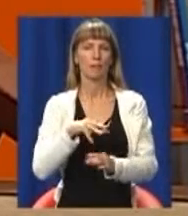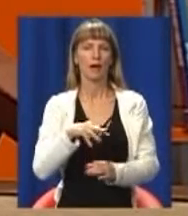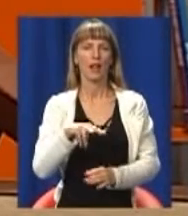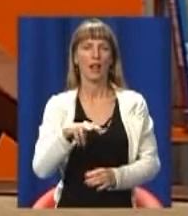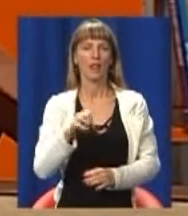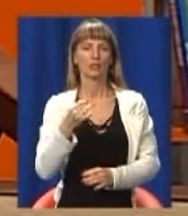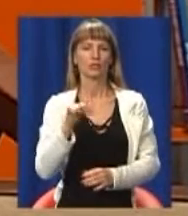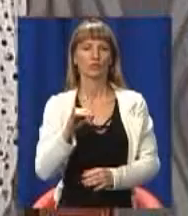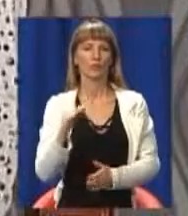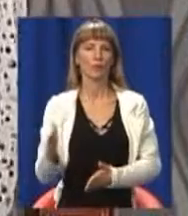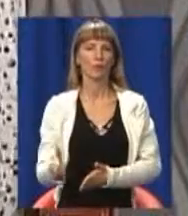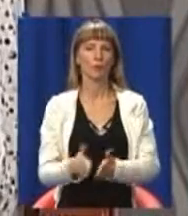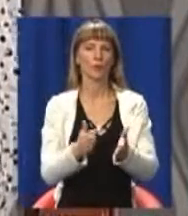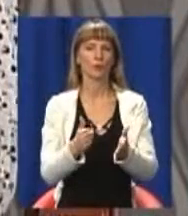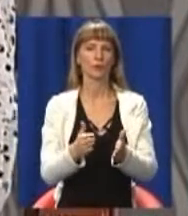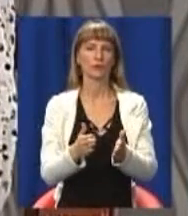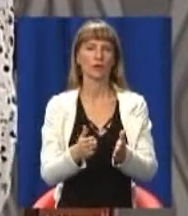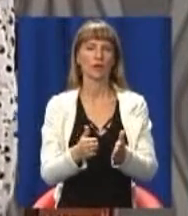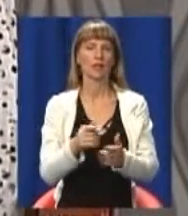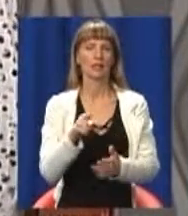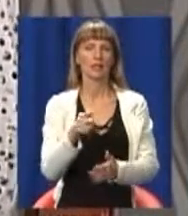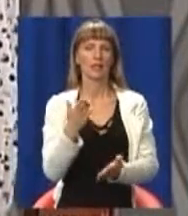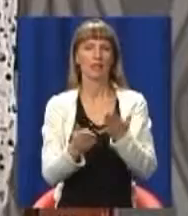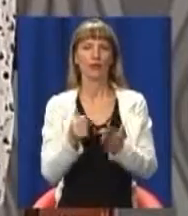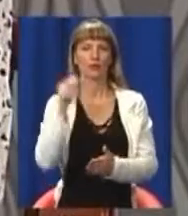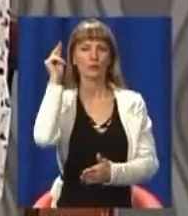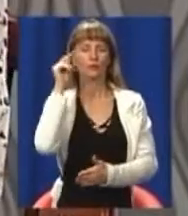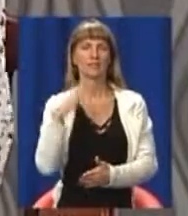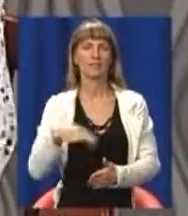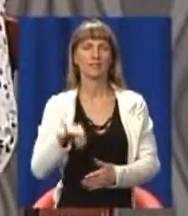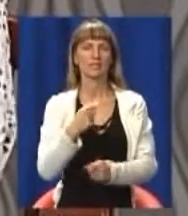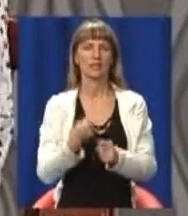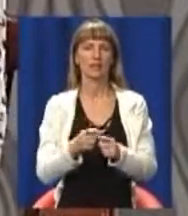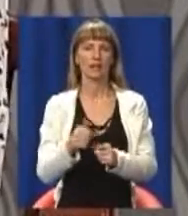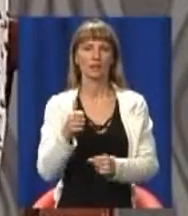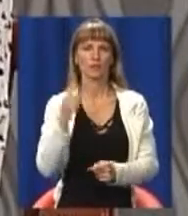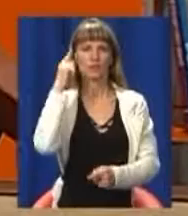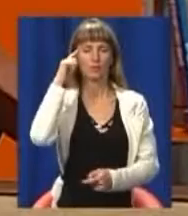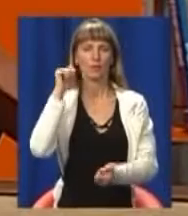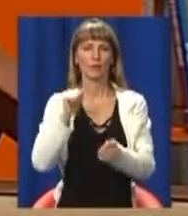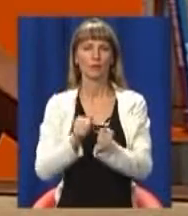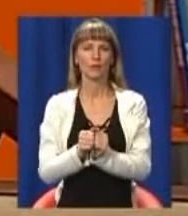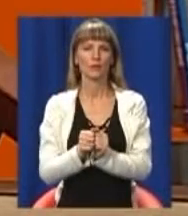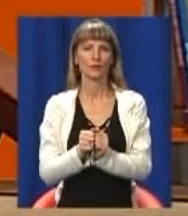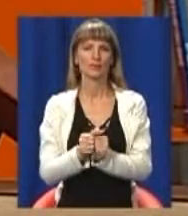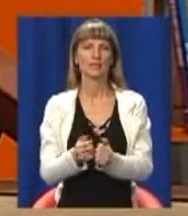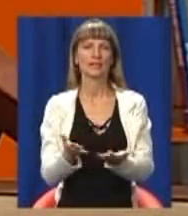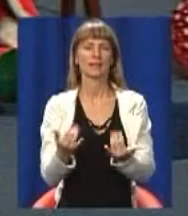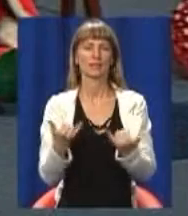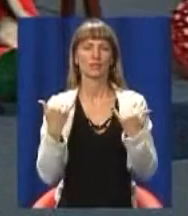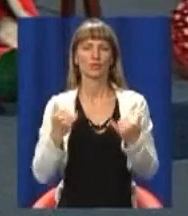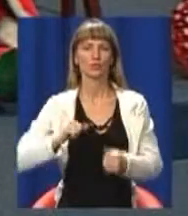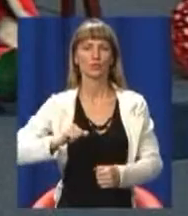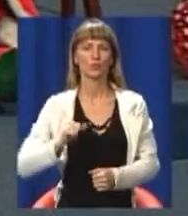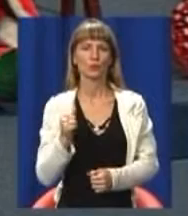Угу. Молодчинка, ти добре, мабуть, вчишся і все гарно, дуже добре запам'ятовуєш. Давайте зараз,